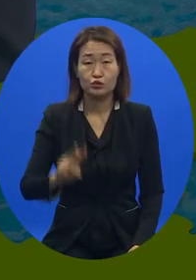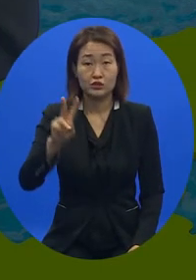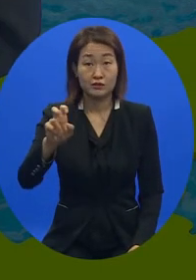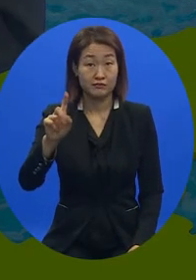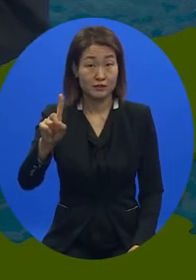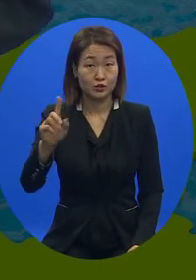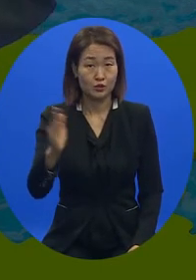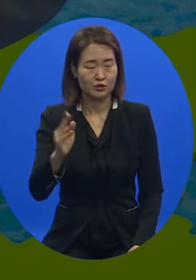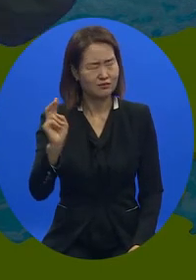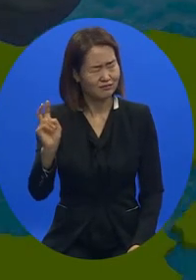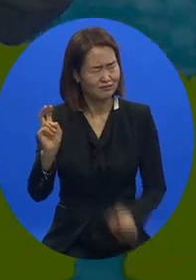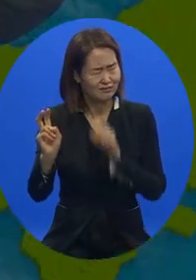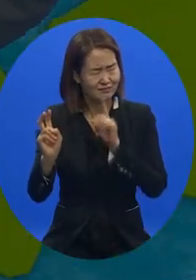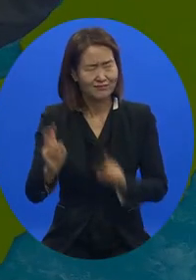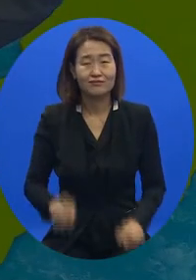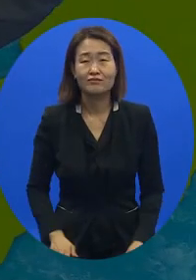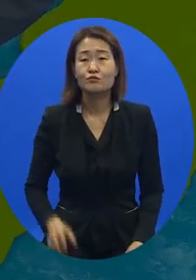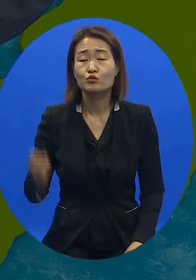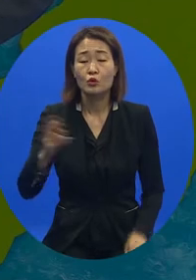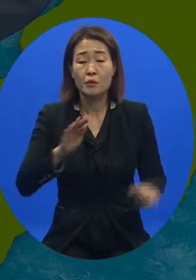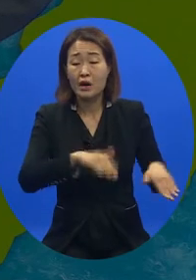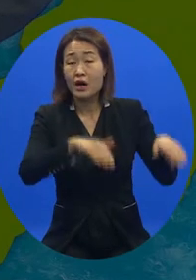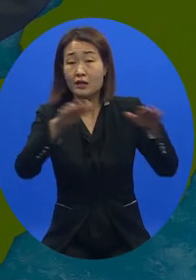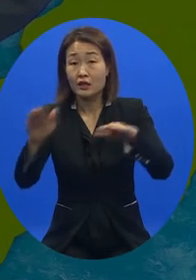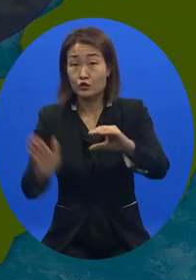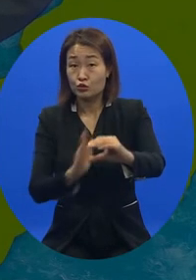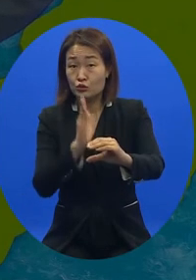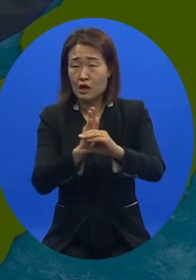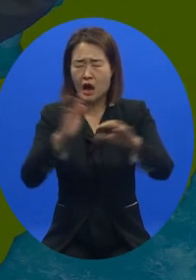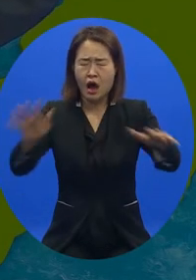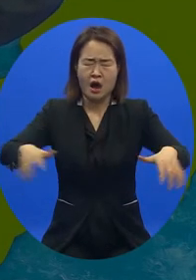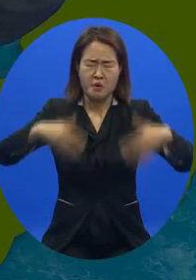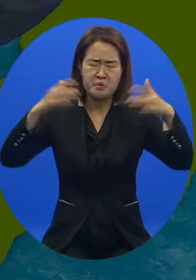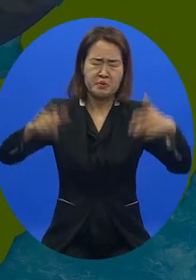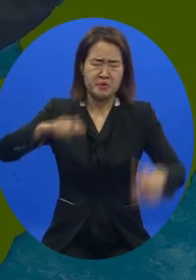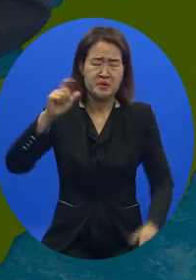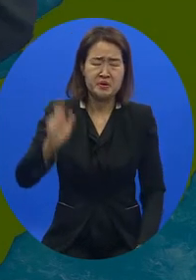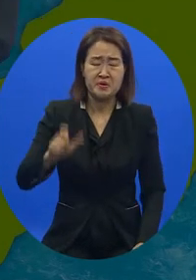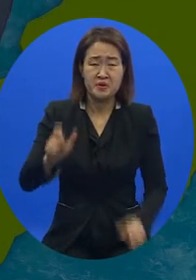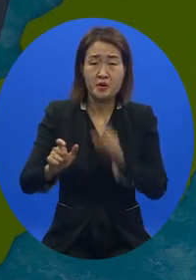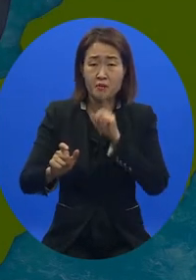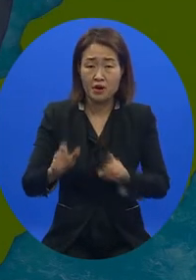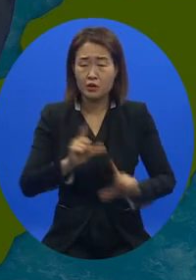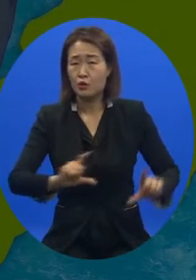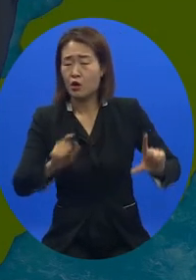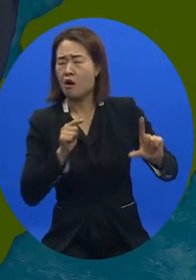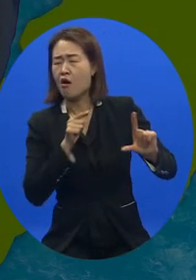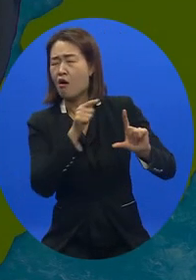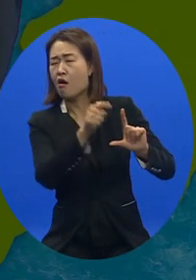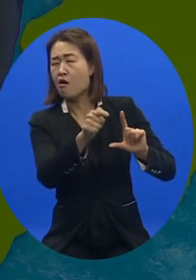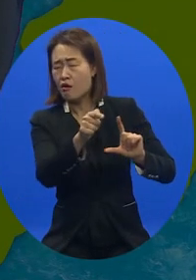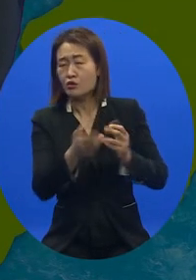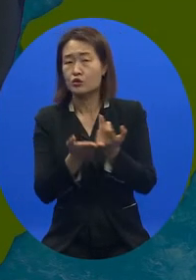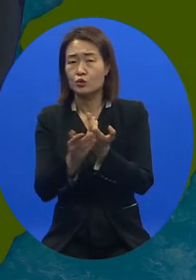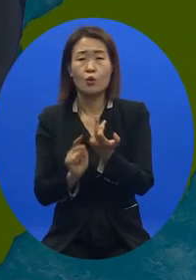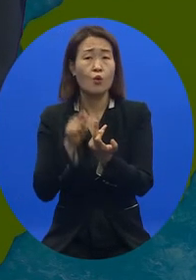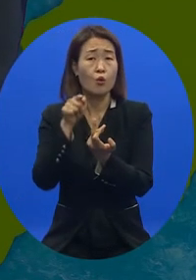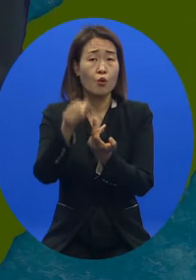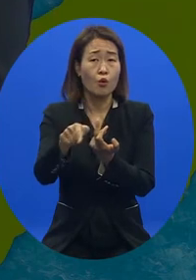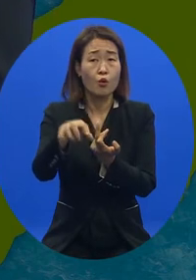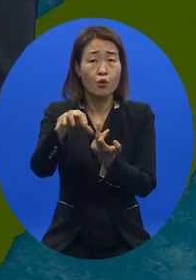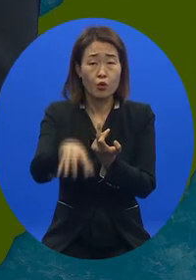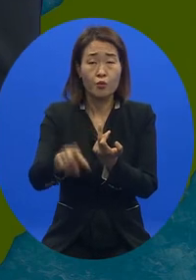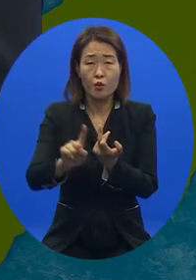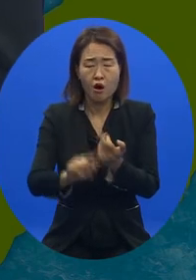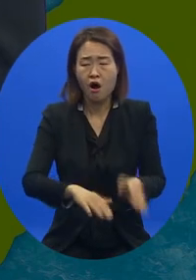광주 21도 예상됩니다. 또 해안을 중심으로 바람이 강하게 불겠습니다. 동해 먼바다와 제주도 남쪽